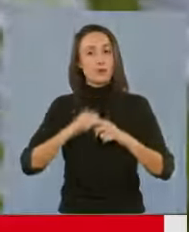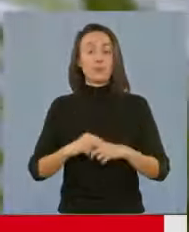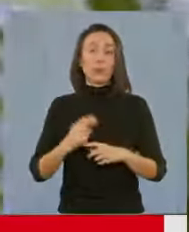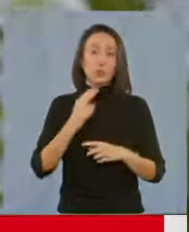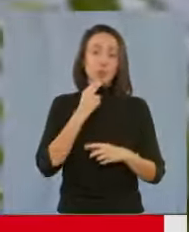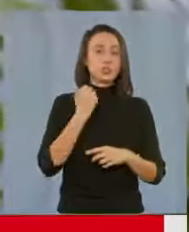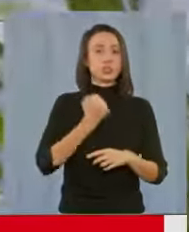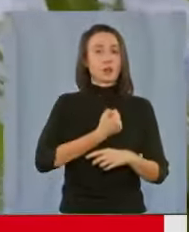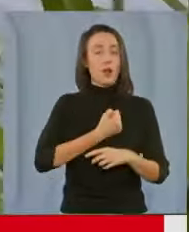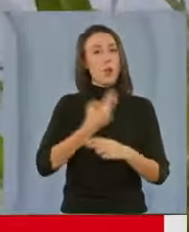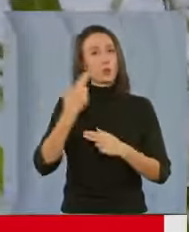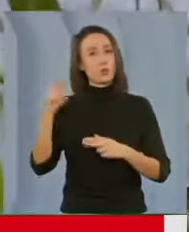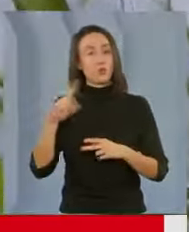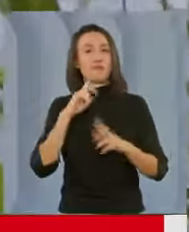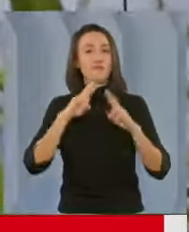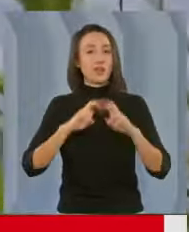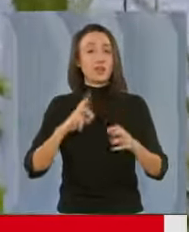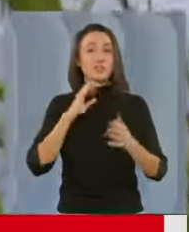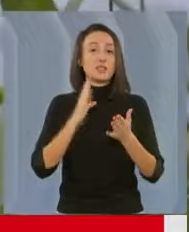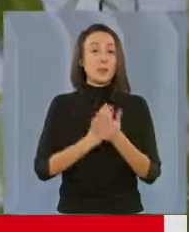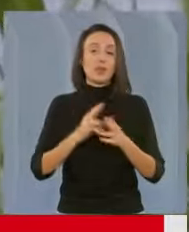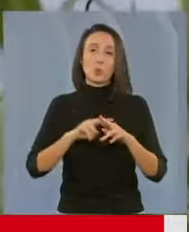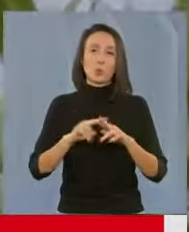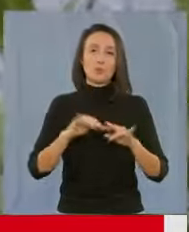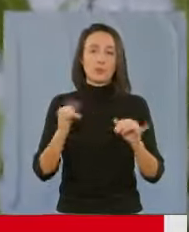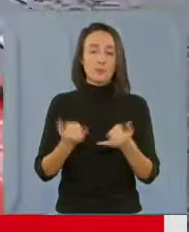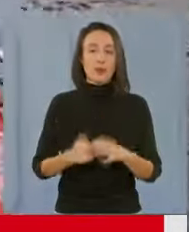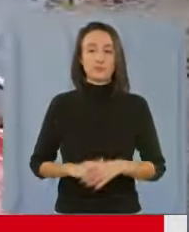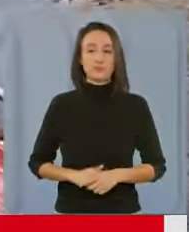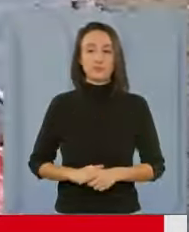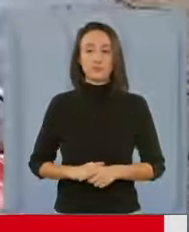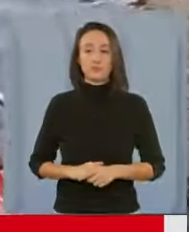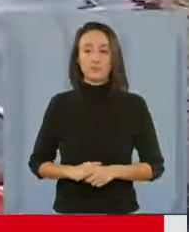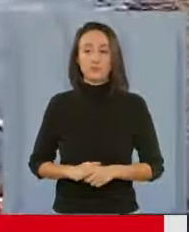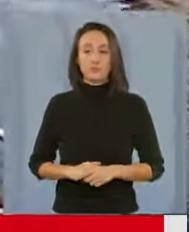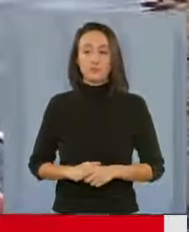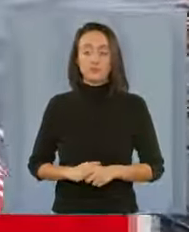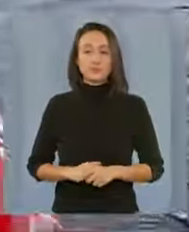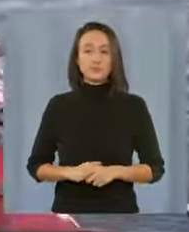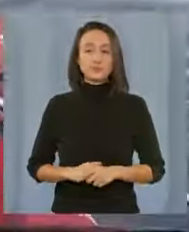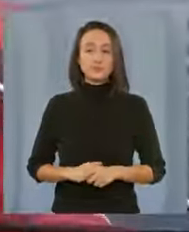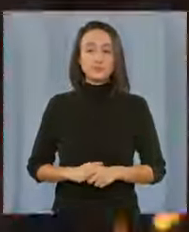Polițiștii criminaliști continuă cercetările pentru stabilirea împrejurărilor în care s-a petrecut tragedia.